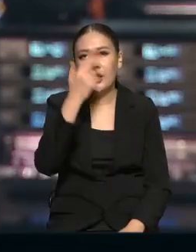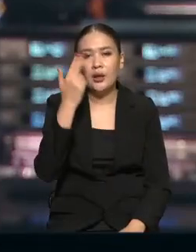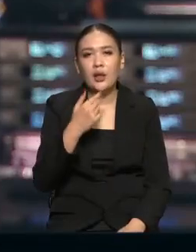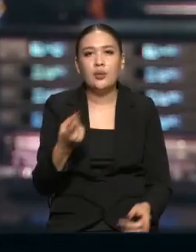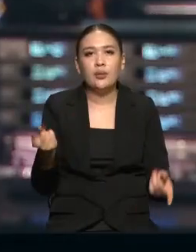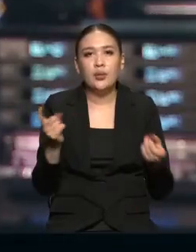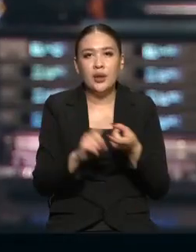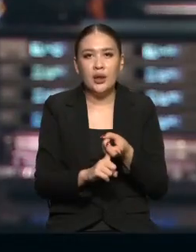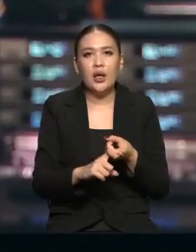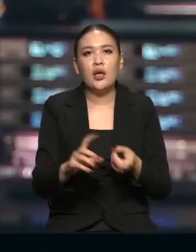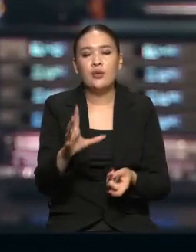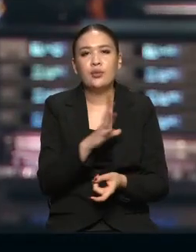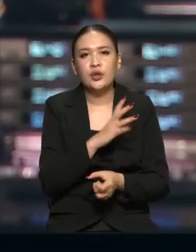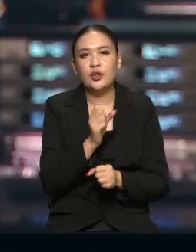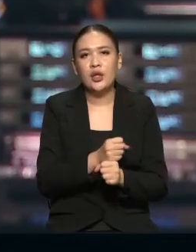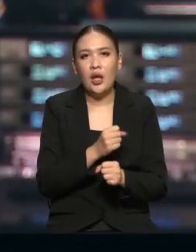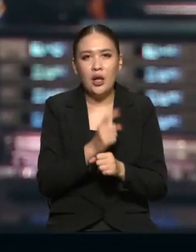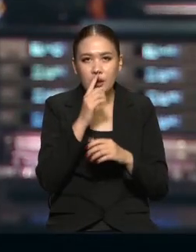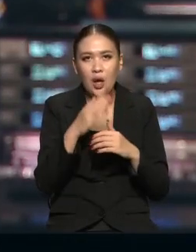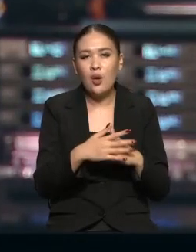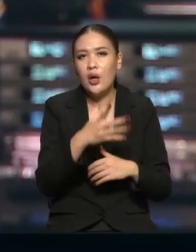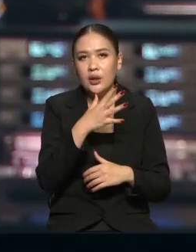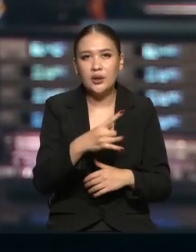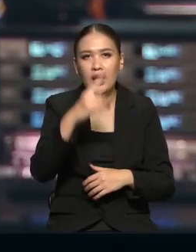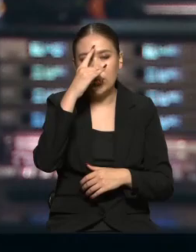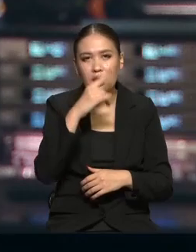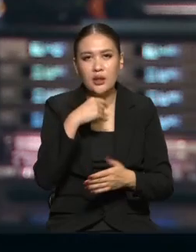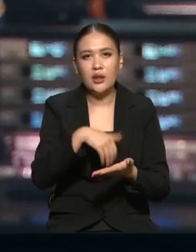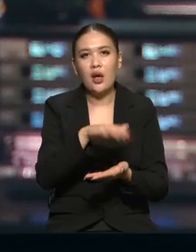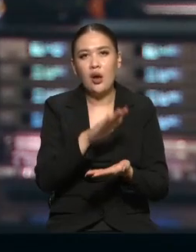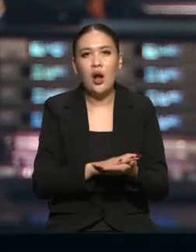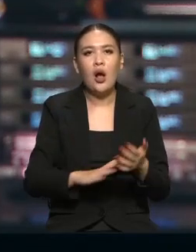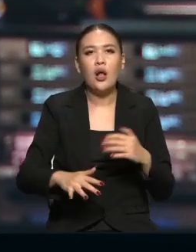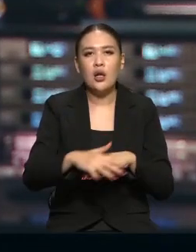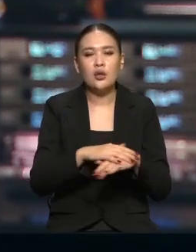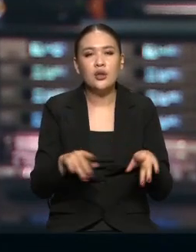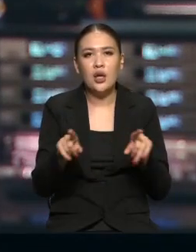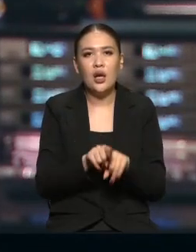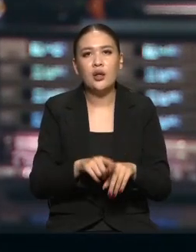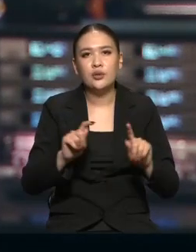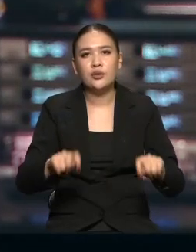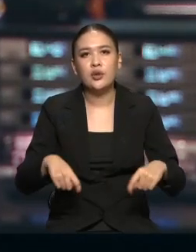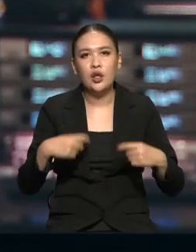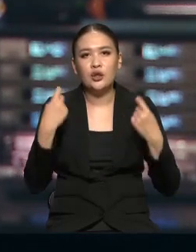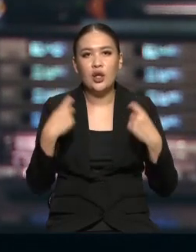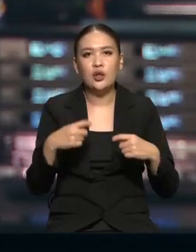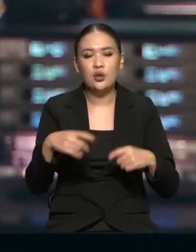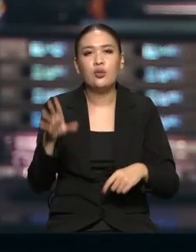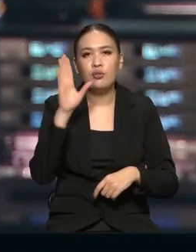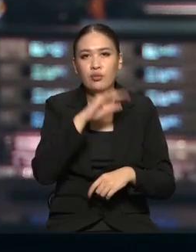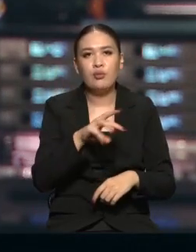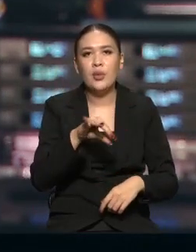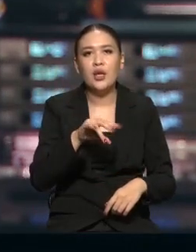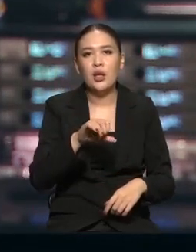Италиямен бірге жасалған алдағы уақытта қазақстандық тауарлар халықаралық нарықтарда осындай сипаттамамен сатылуы мүмкін. Бұл